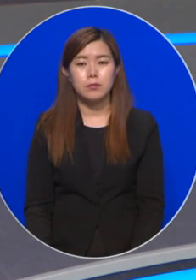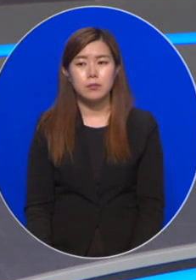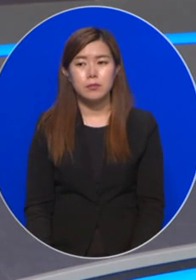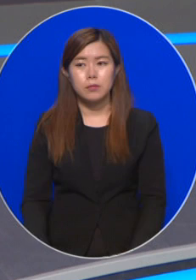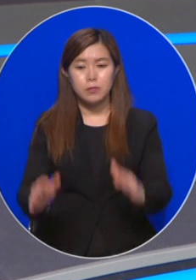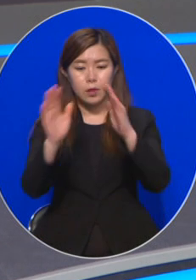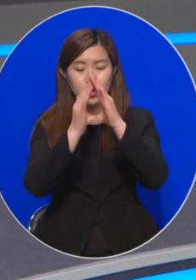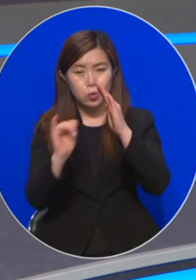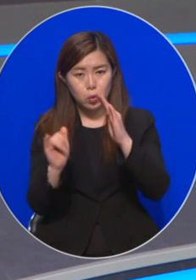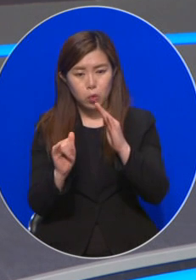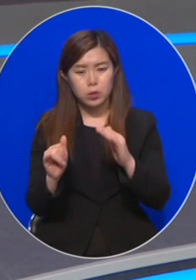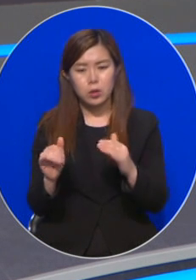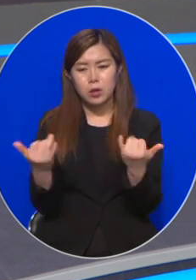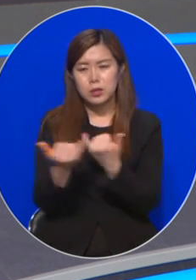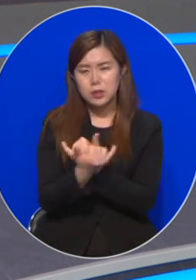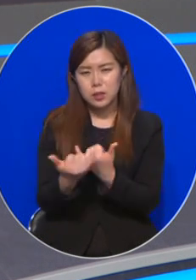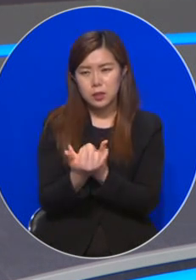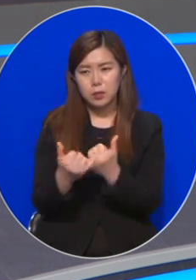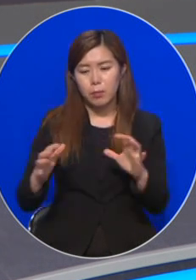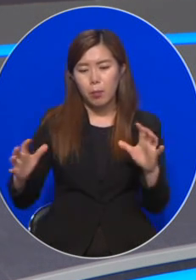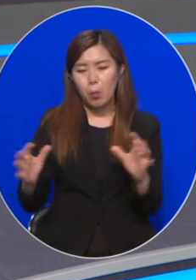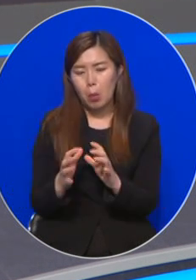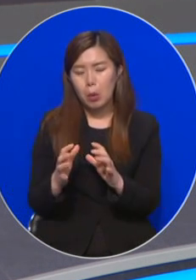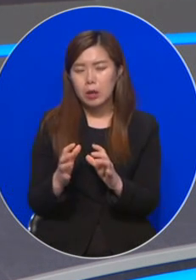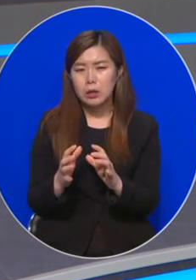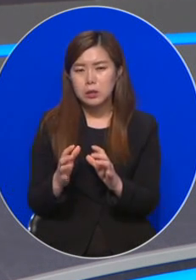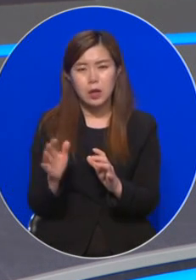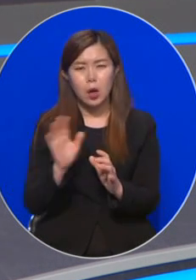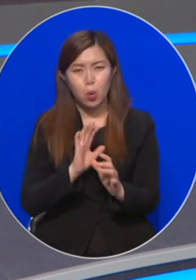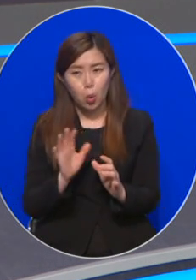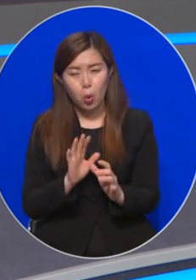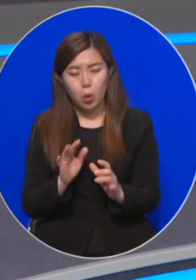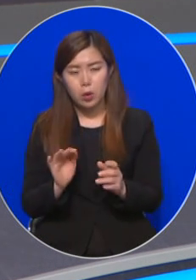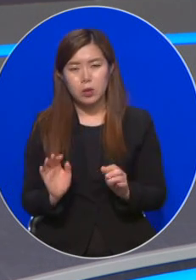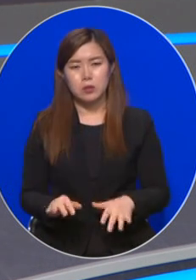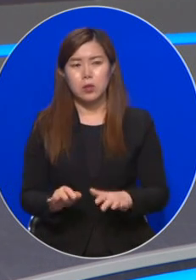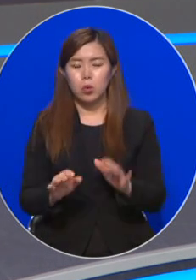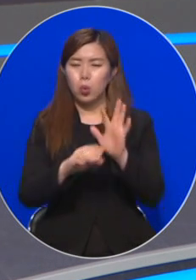가족, 친지들이 한데 모여 조상을 기리는 명절 풍경. 앞으로